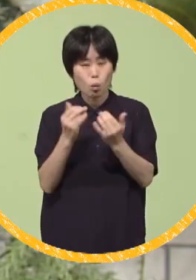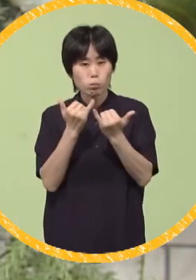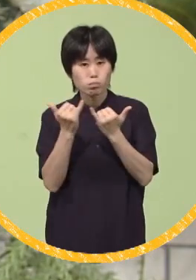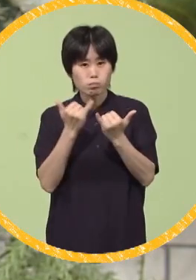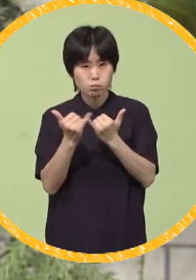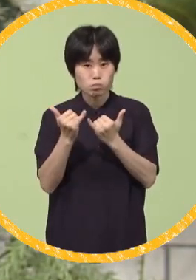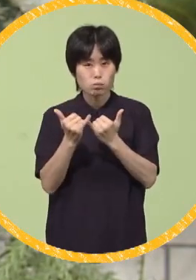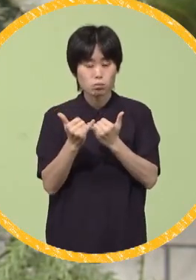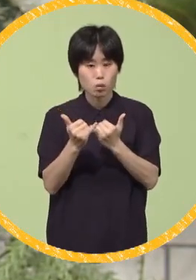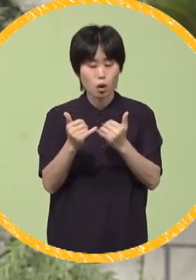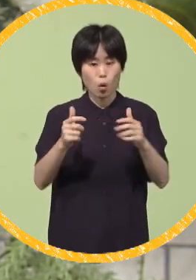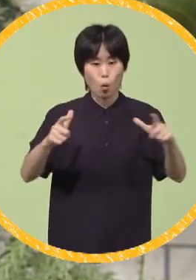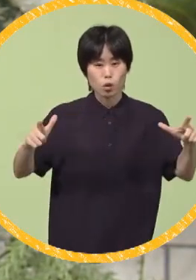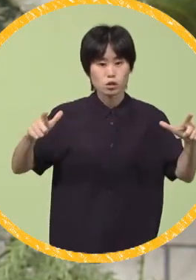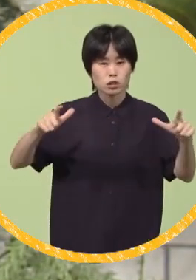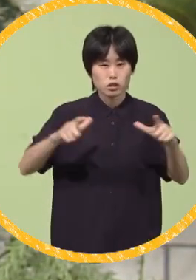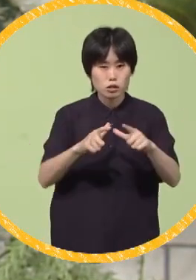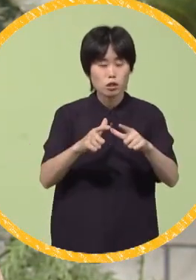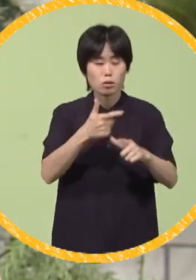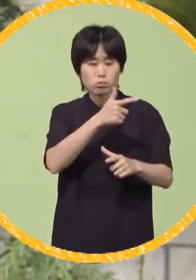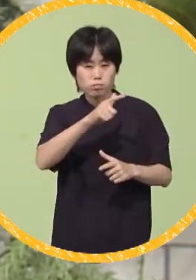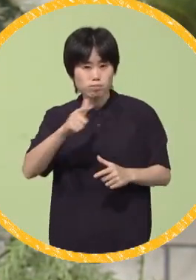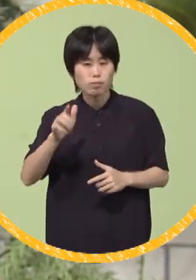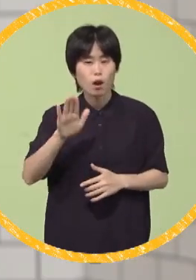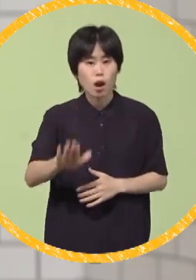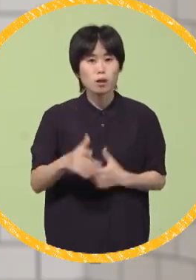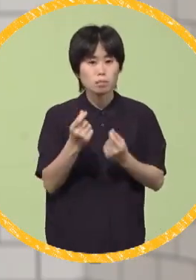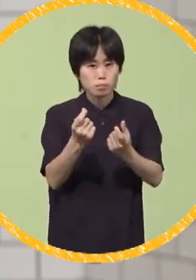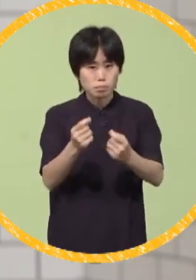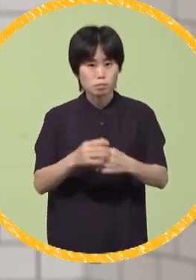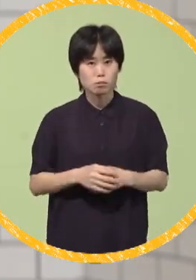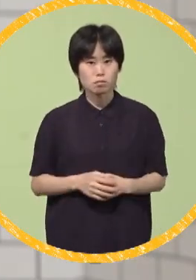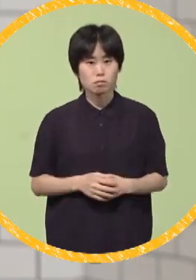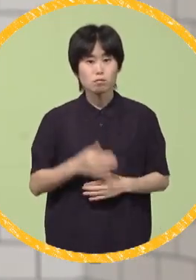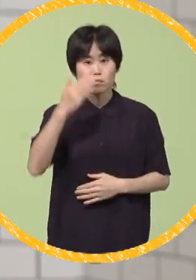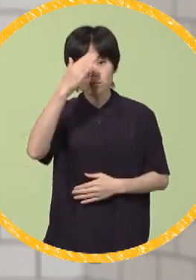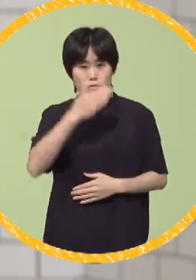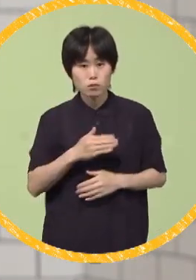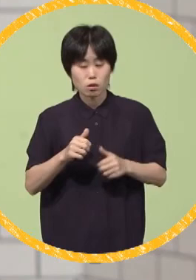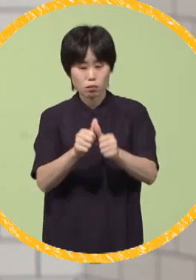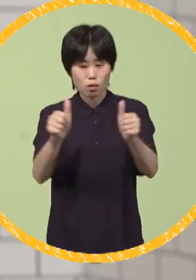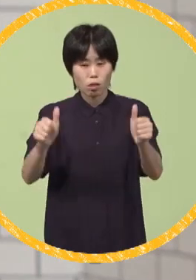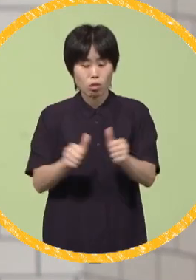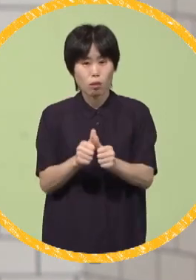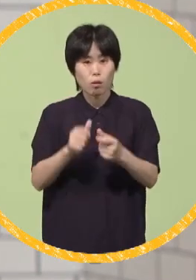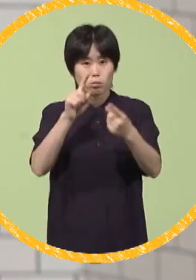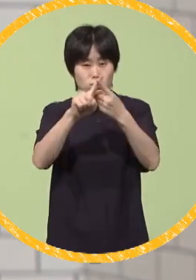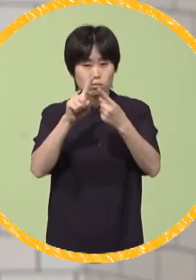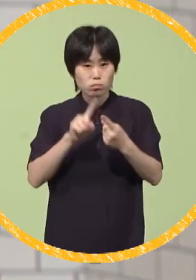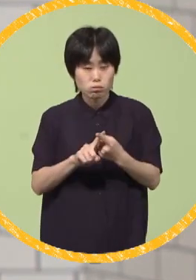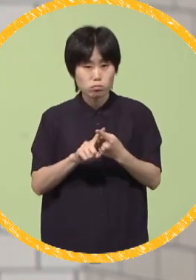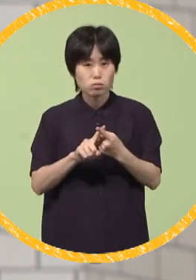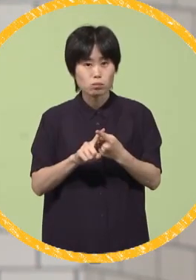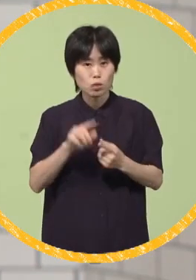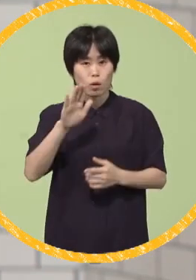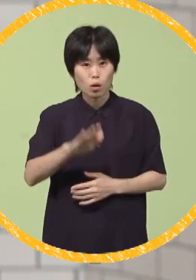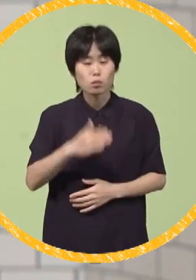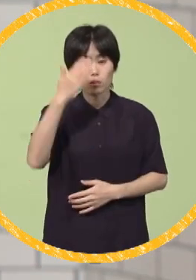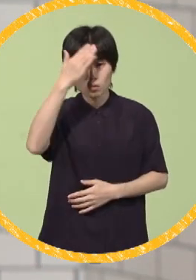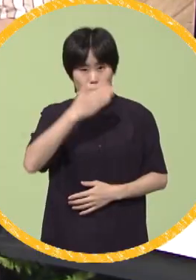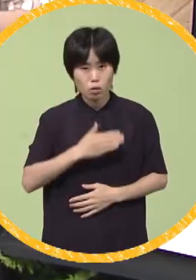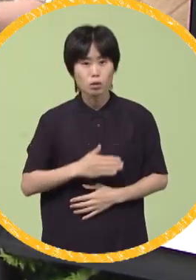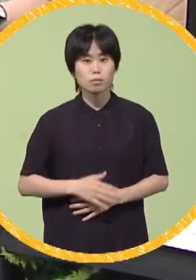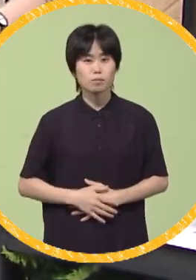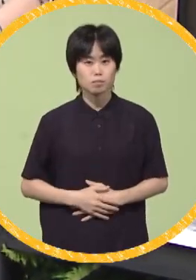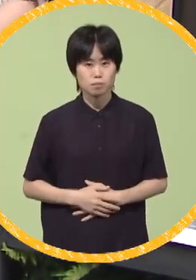うん、大きさもなんかこう畳みやすいものとかたくさん出てますよね。 あ、も男性が持ってもなんかこうし、まあ、そうそう、あんまり鼻からじゃないやつとか、うん、あ、そうなんです